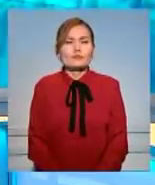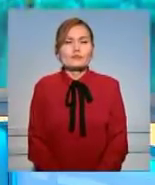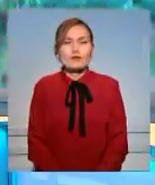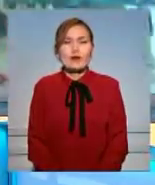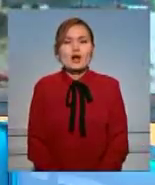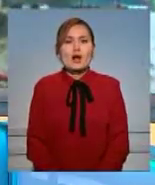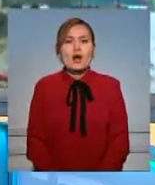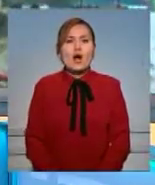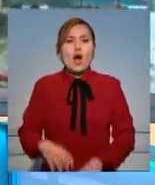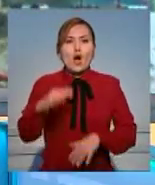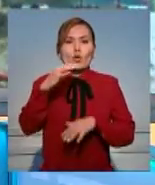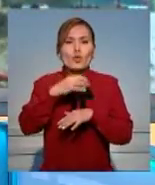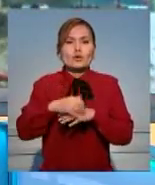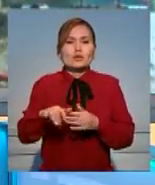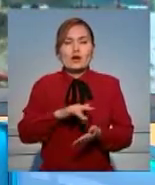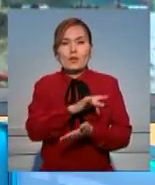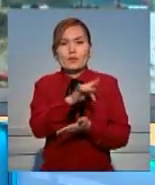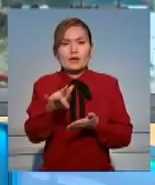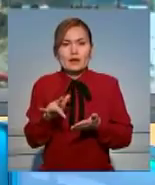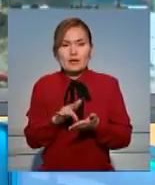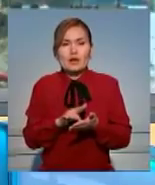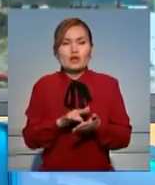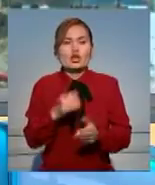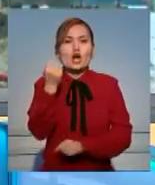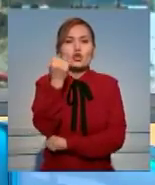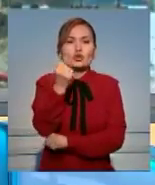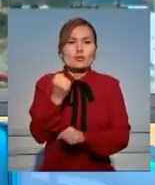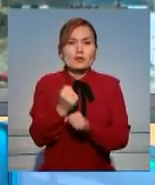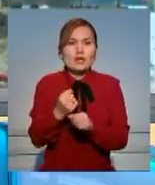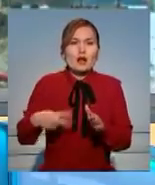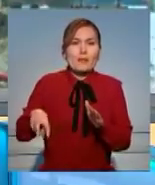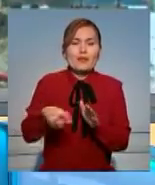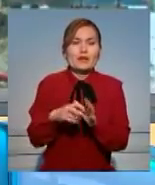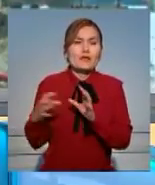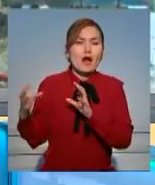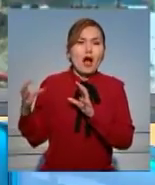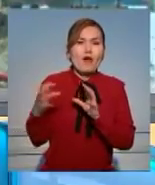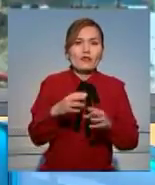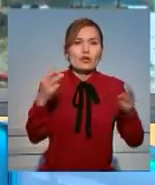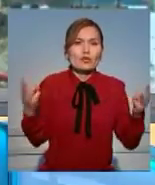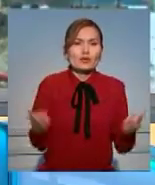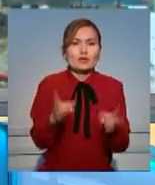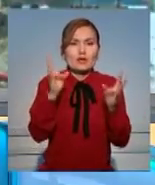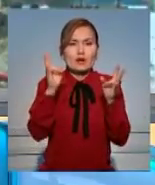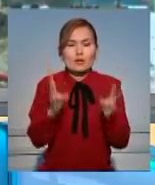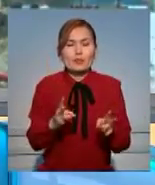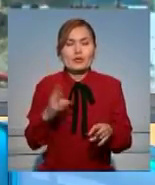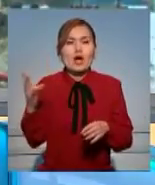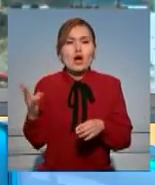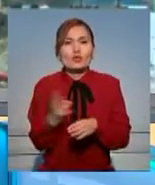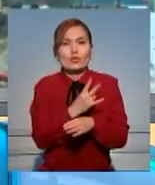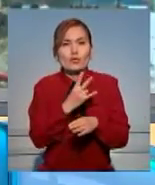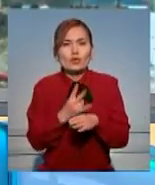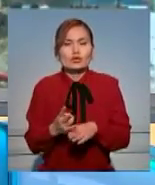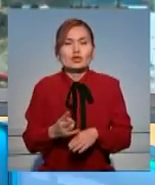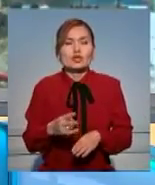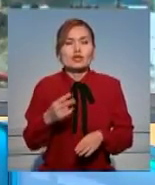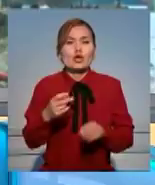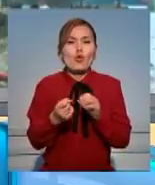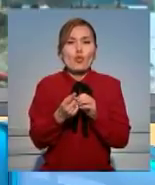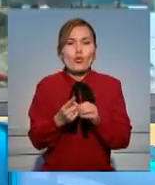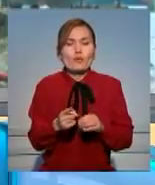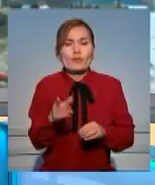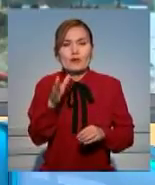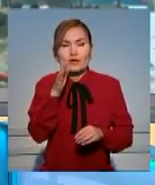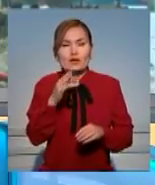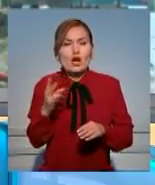Ел жаңалықтарымен жалғастырамыз. Көкшетауда жұмысшылар мінген автобус өртеніп кетті. Оқыс оқиға түнгі сағат 23:00 шамасында